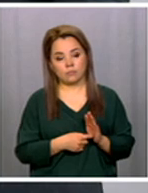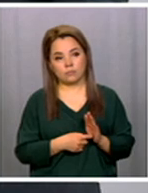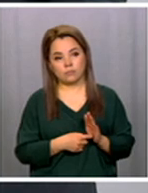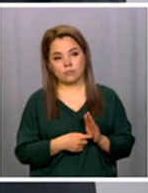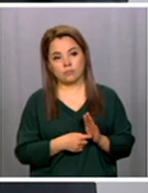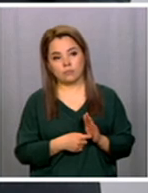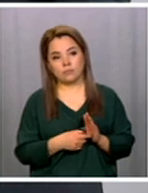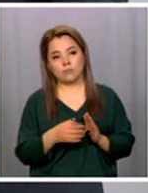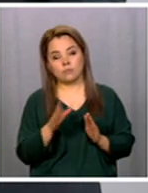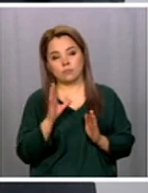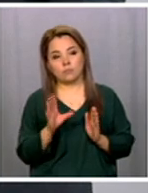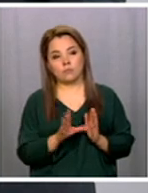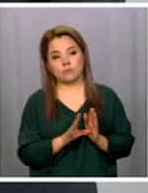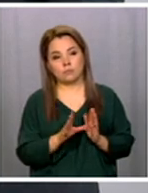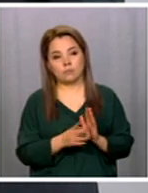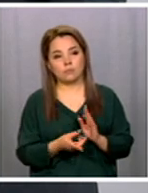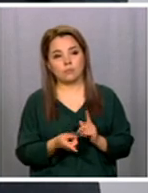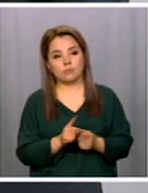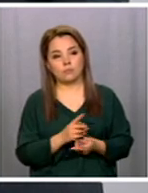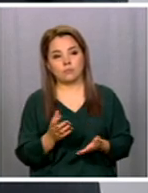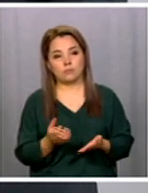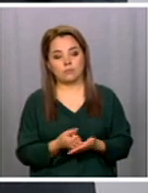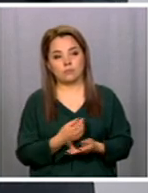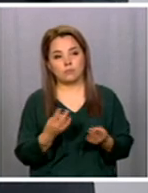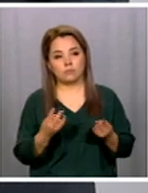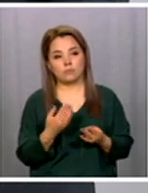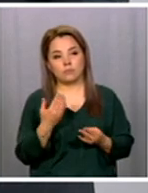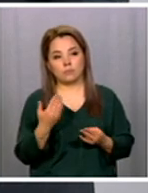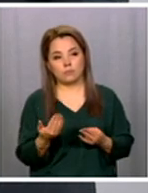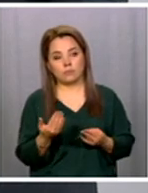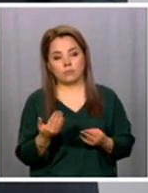Ал энергияның өзгерісін табуымыз үшін